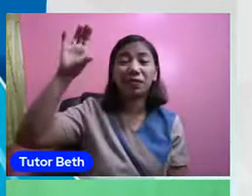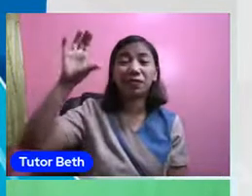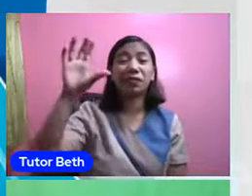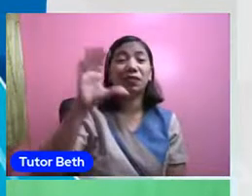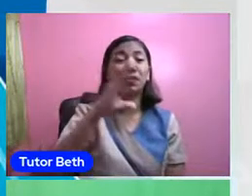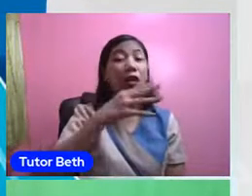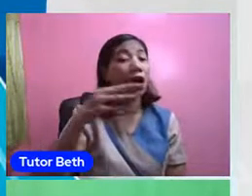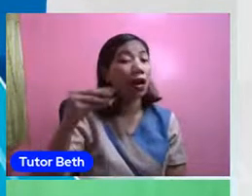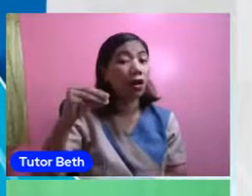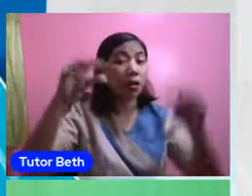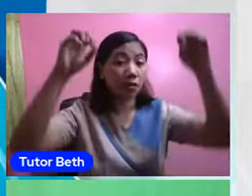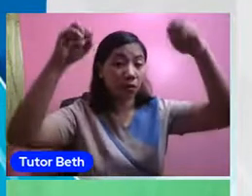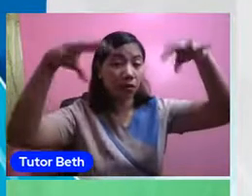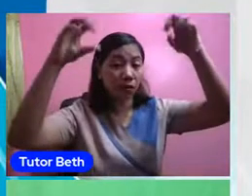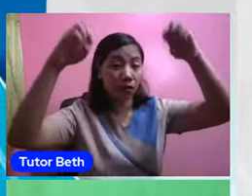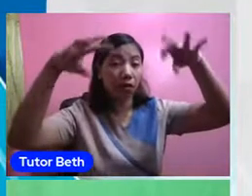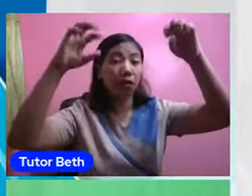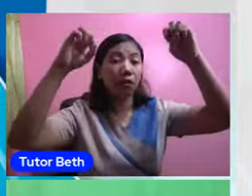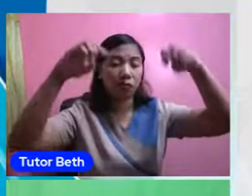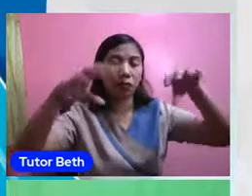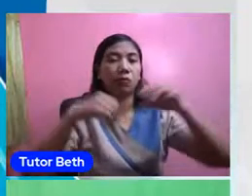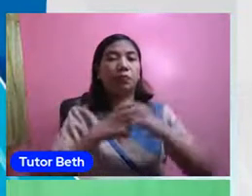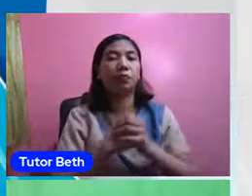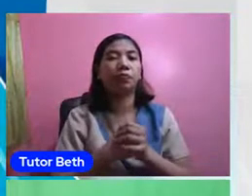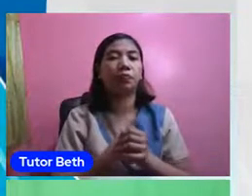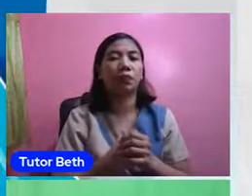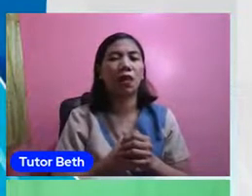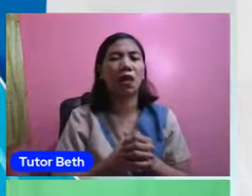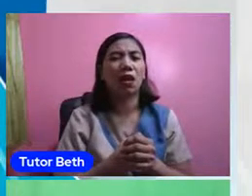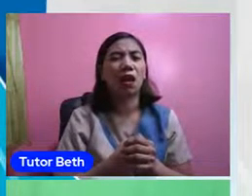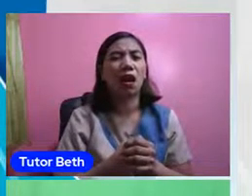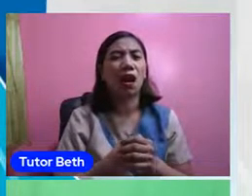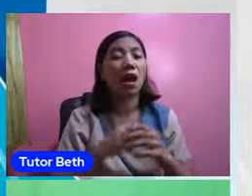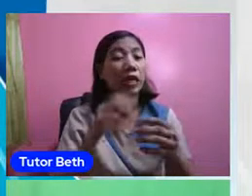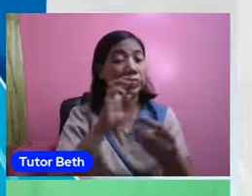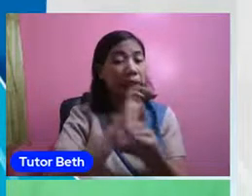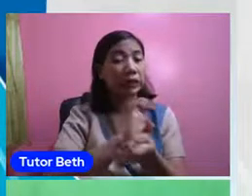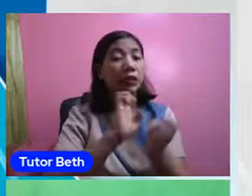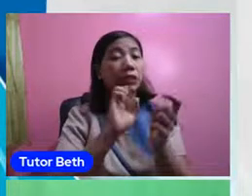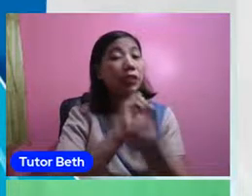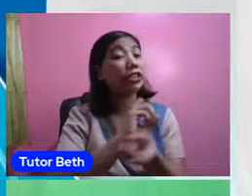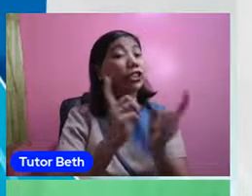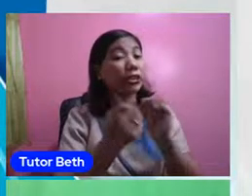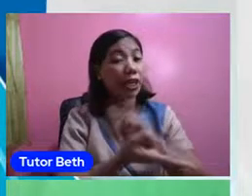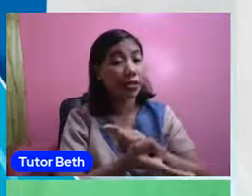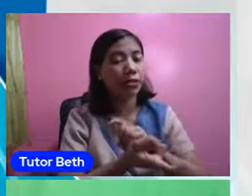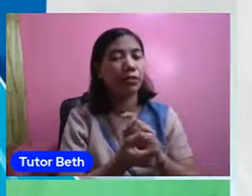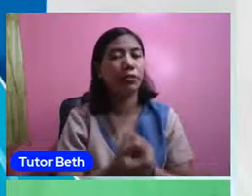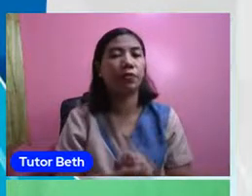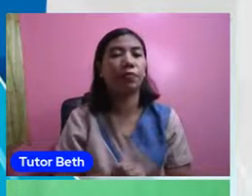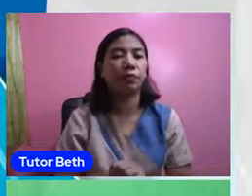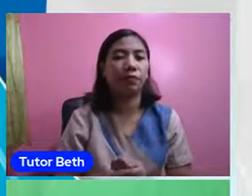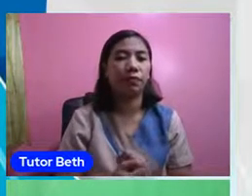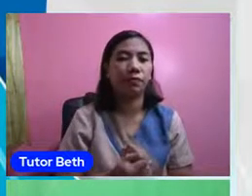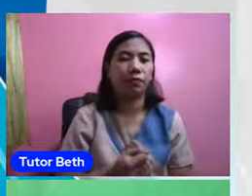nagbabago-bago. Diba? Minsan, sa ibang komunidad, pumuulan. Sa ibang komunidad, pumaaraw. So, ang pagbabago